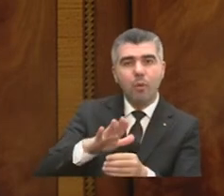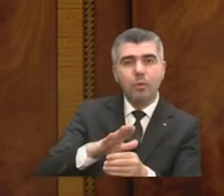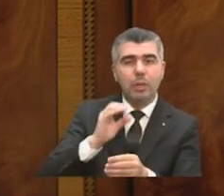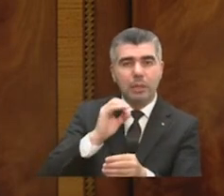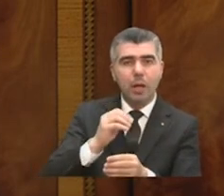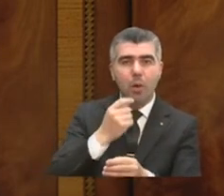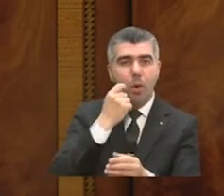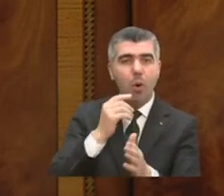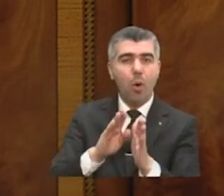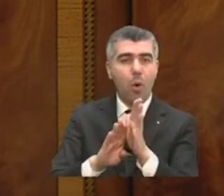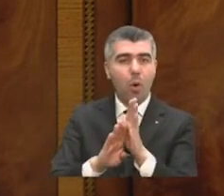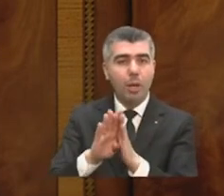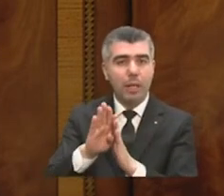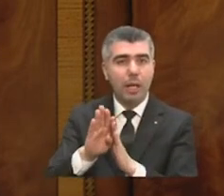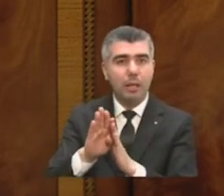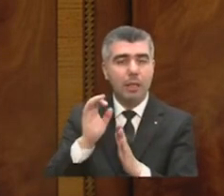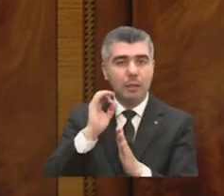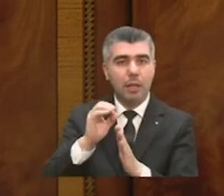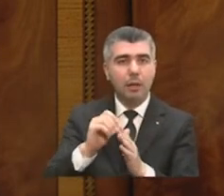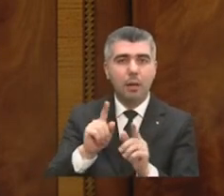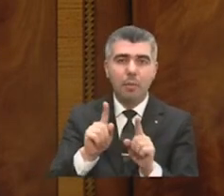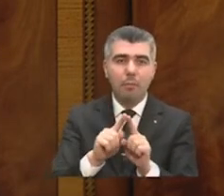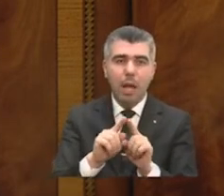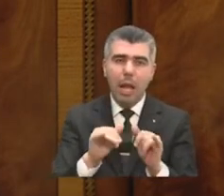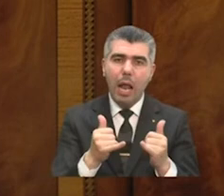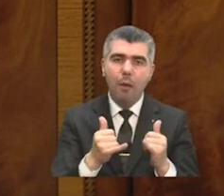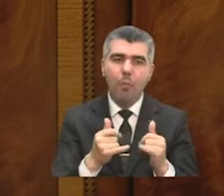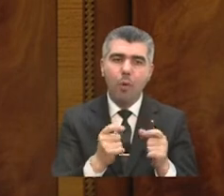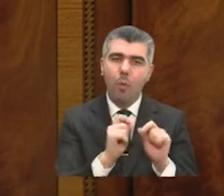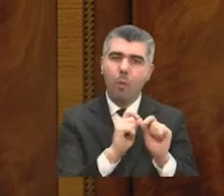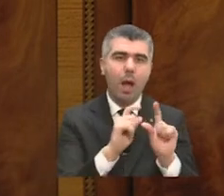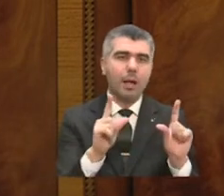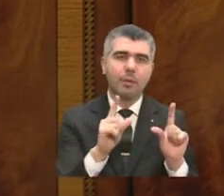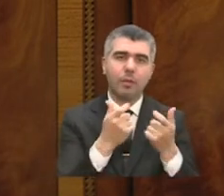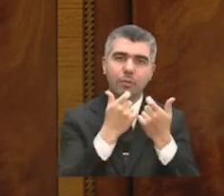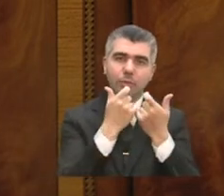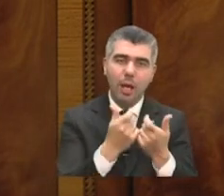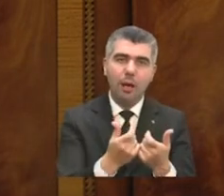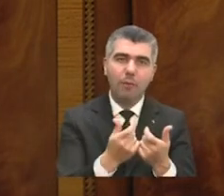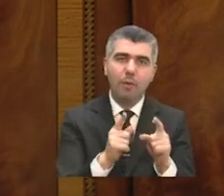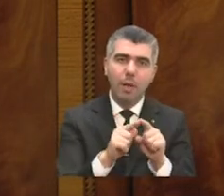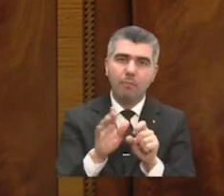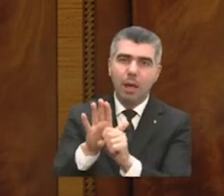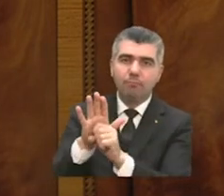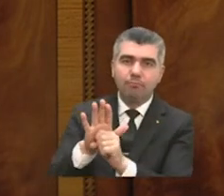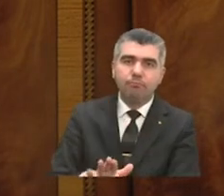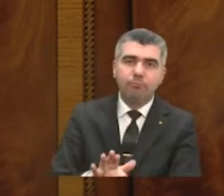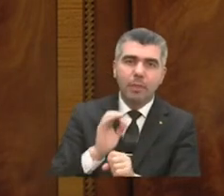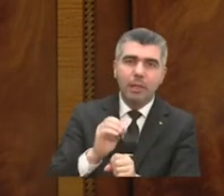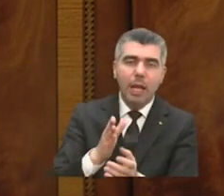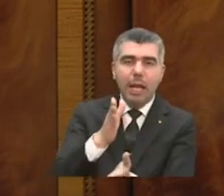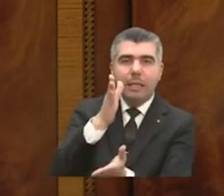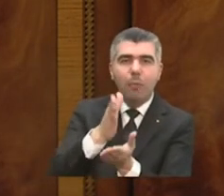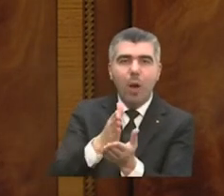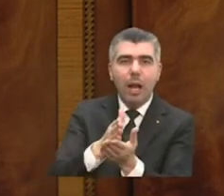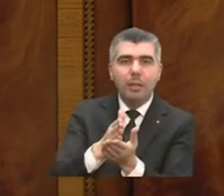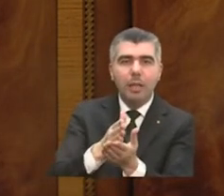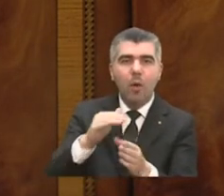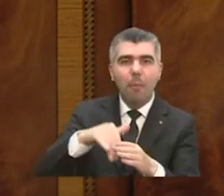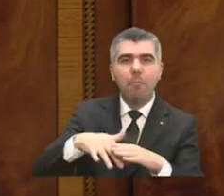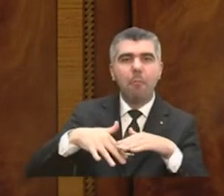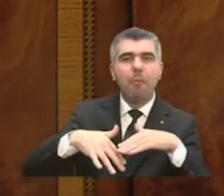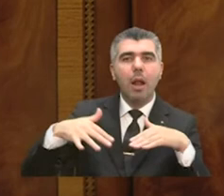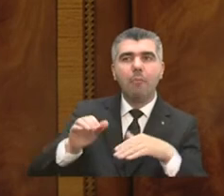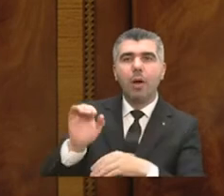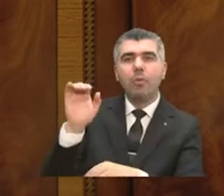à l'institution judiciaire. Bien sûr, le but, c'est